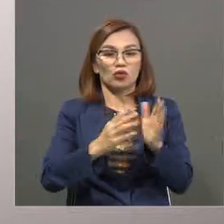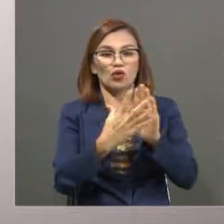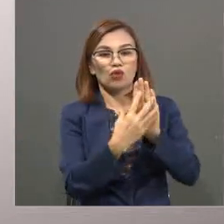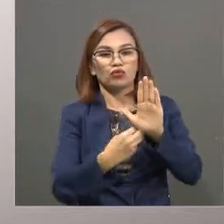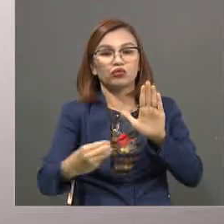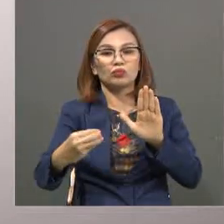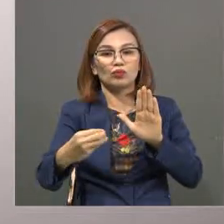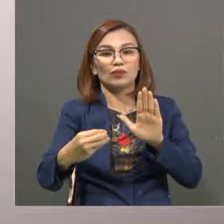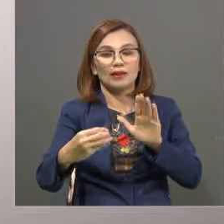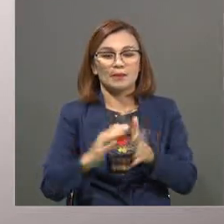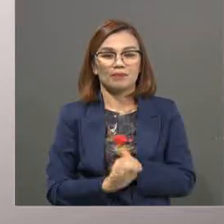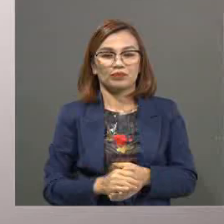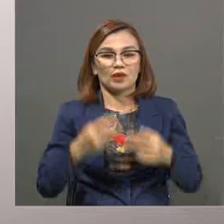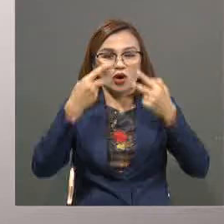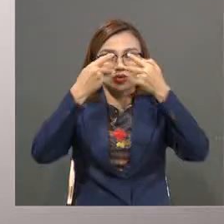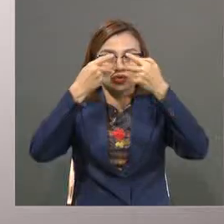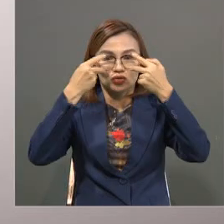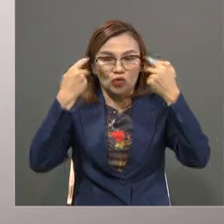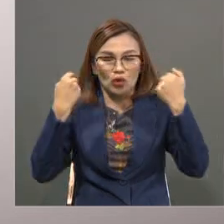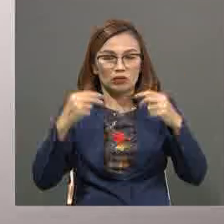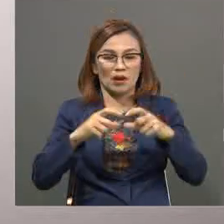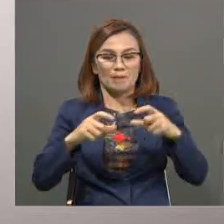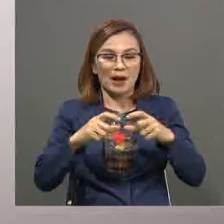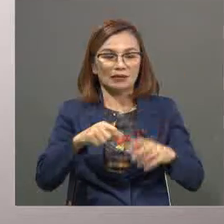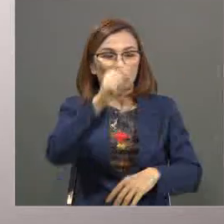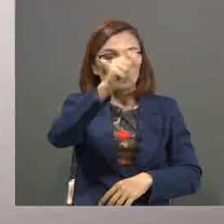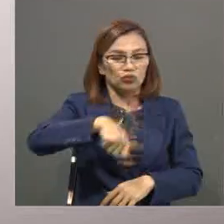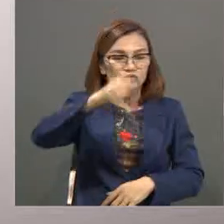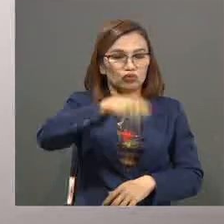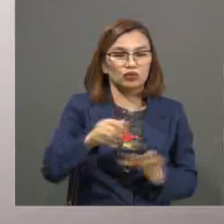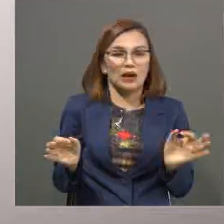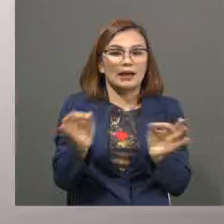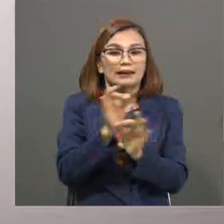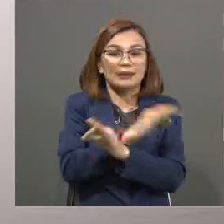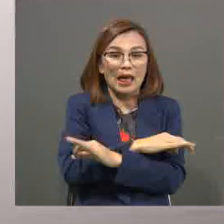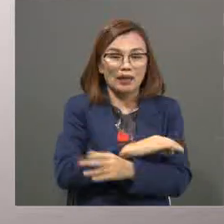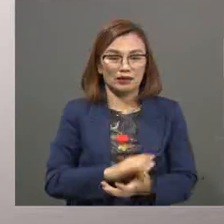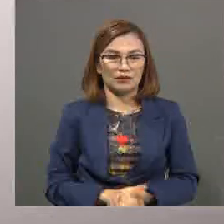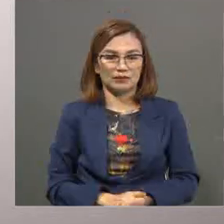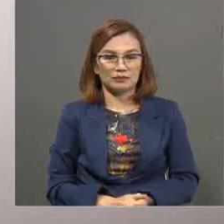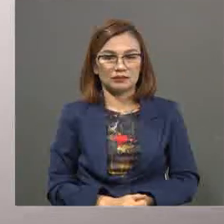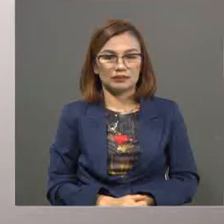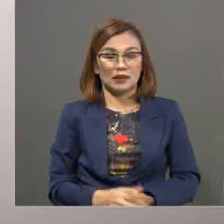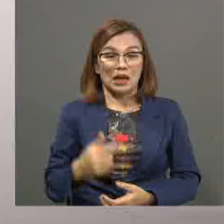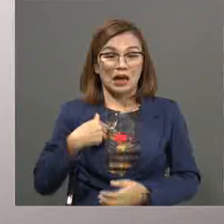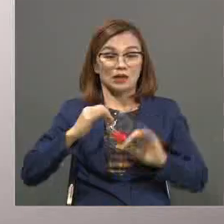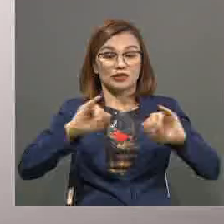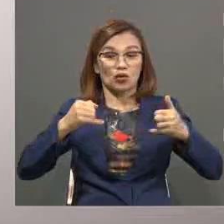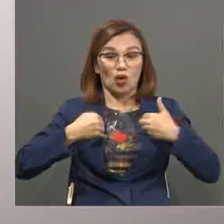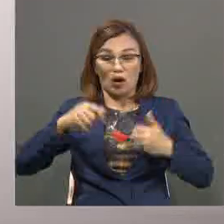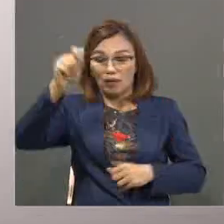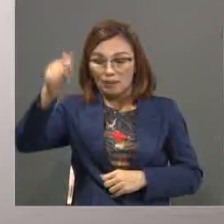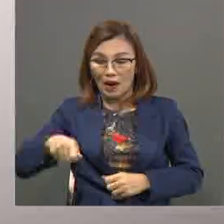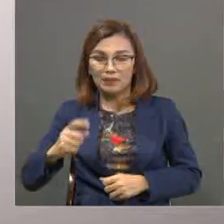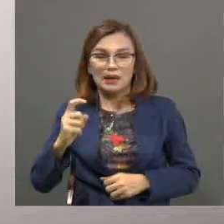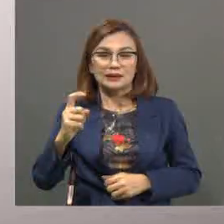ว่ามิมิจฉาชีพเนี่ยมาสวมบัตรเราใช้วงเงินในการซื้อของแต่ละเดือนของเราไปเลยพอเราซึ่งเจ้าของบัตรจะไปใช้ปรากฏว่า